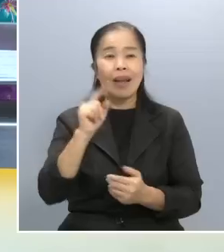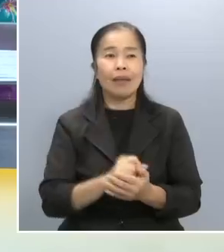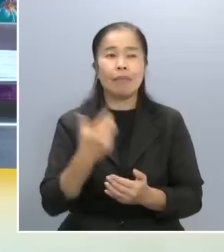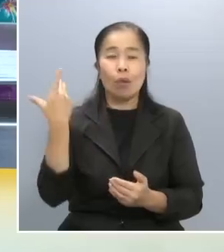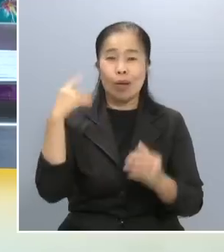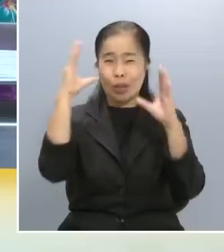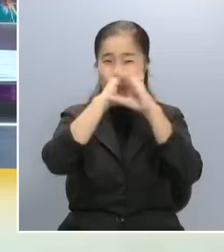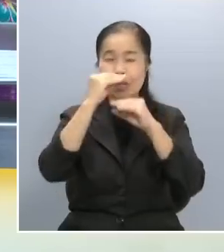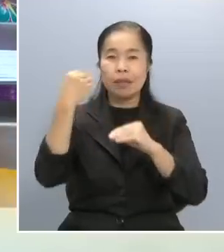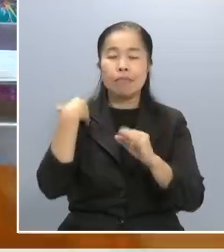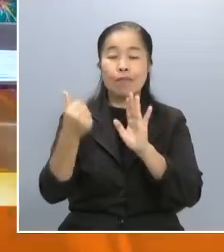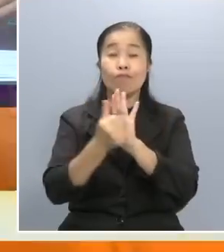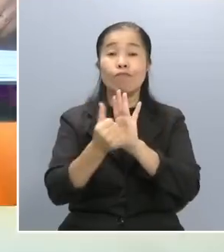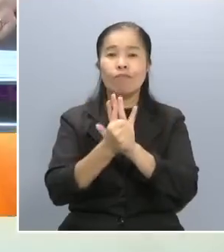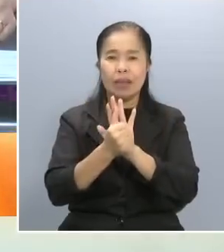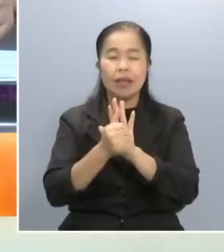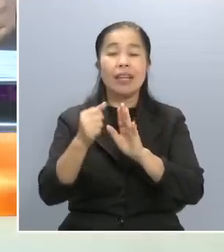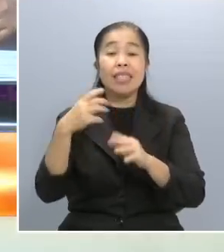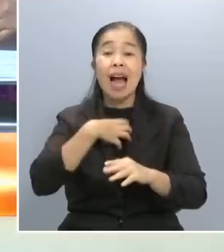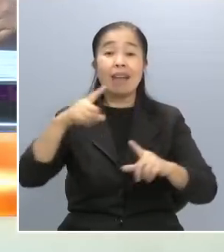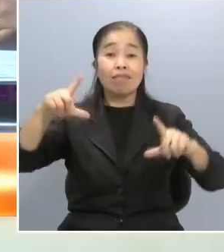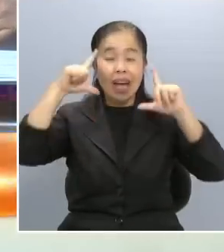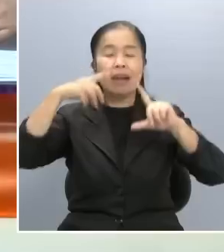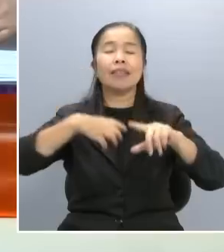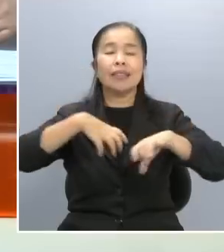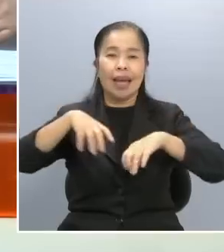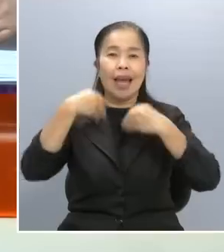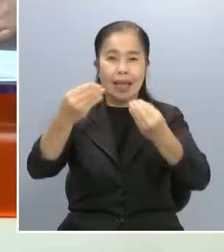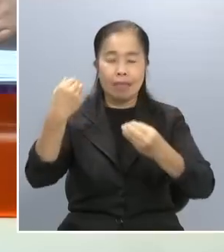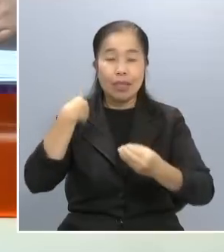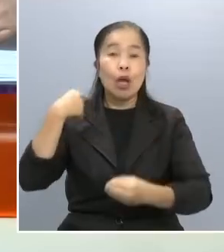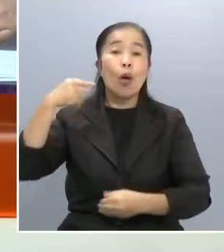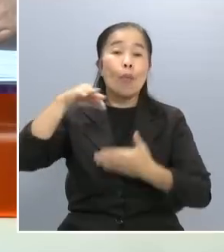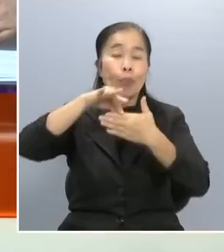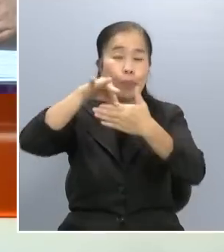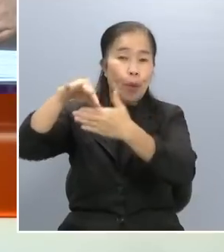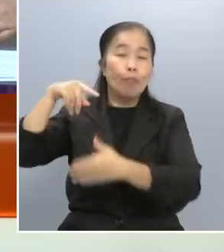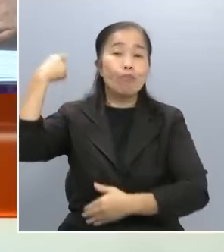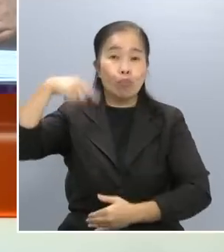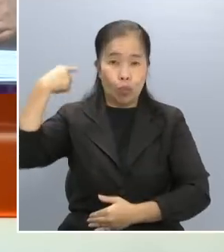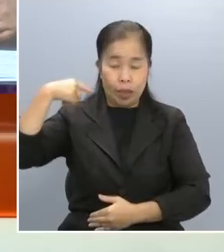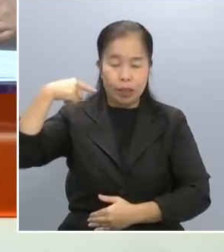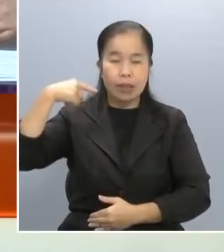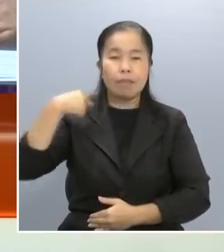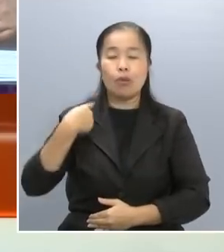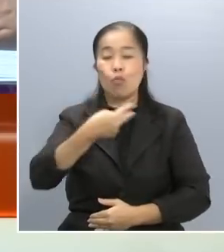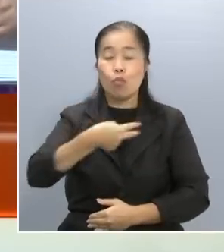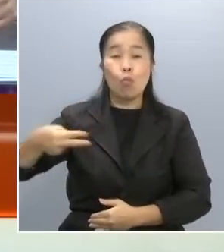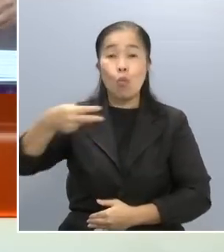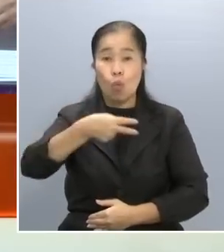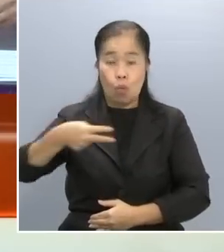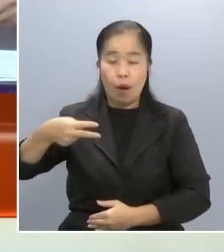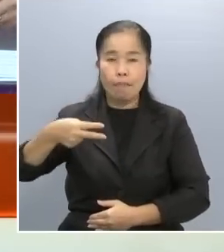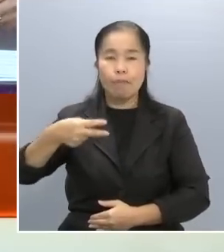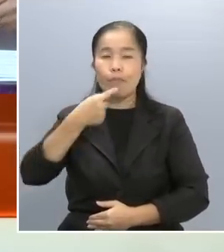เนี่ยเพจอยากดังเดี๋ยวจัดให้ return Part6เขาแชร์ภาพหญิงสาวคนหนึ่งแล้วก็มีข้อความที่เพจเขาเขียน